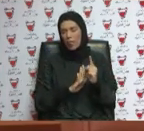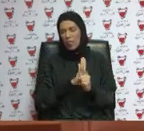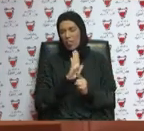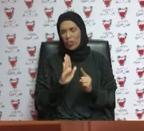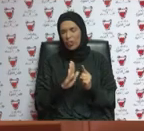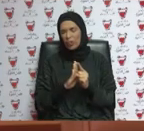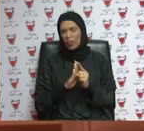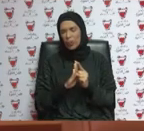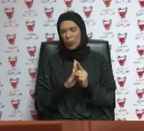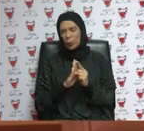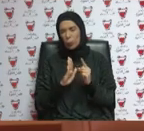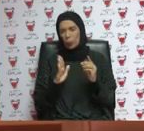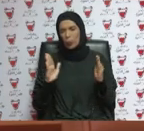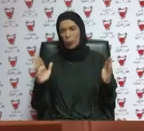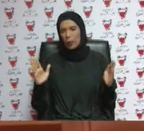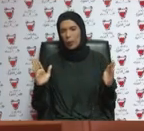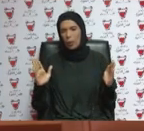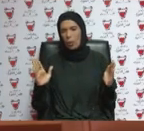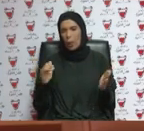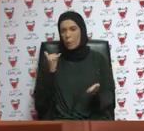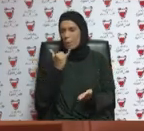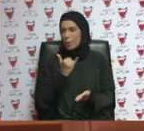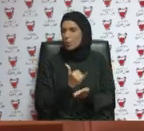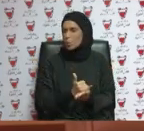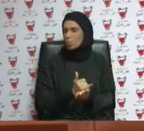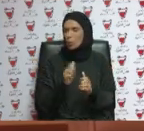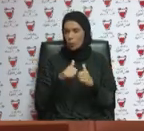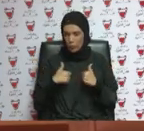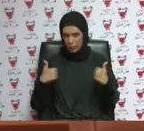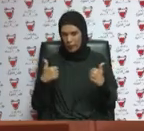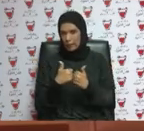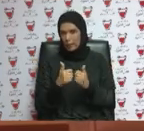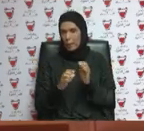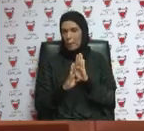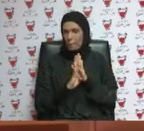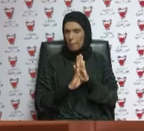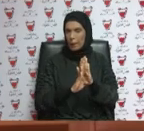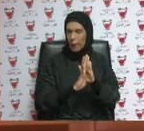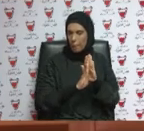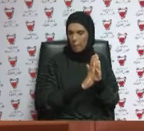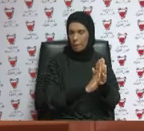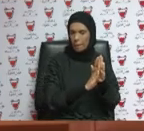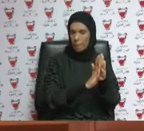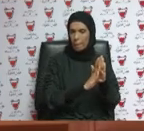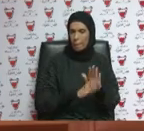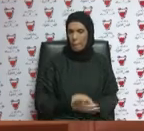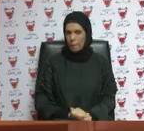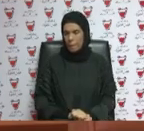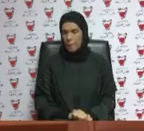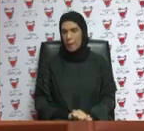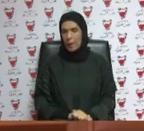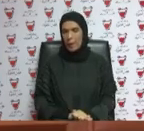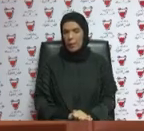جدا، وهالبحرين هو رب الأسرة. فهل هناك في دعم من الهيئة